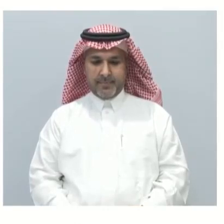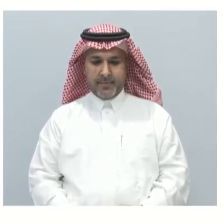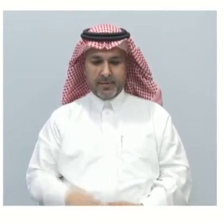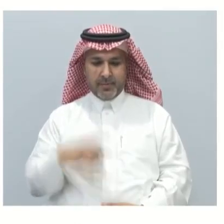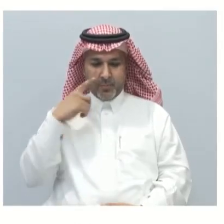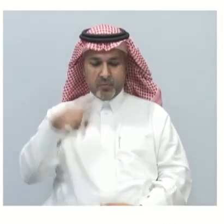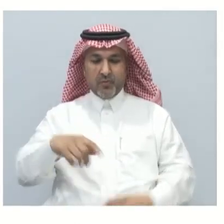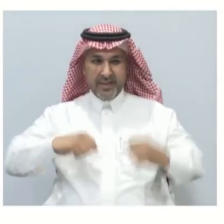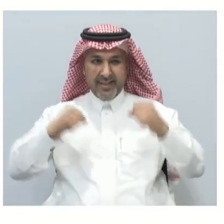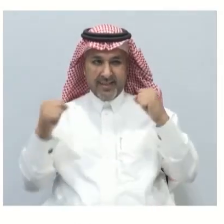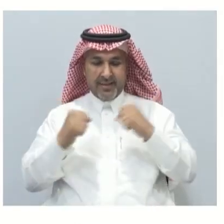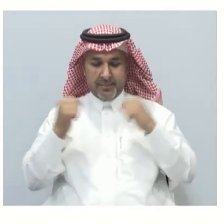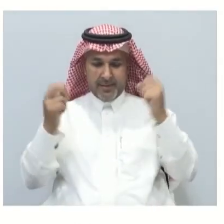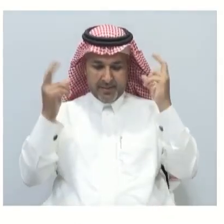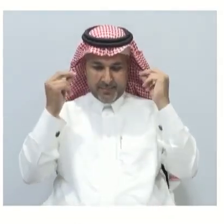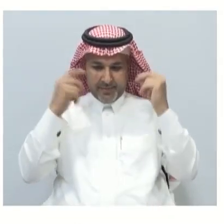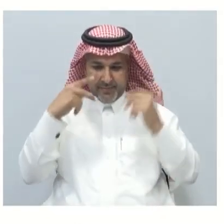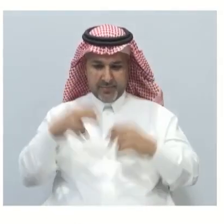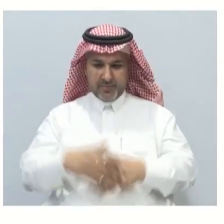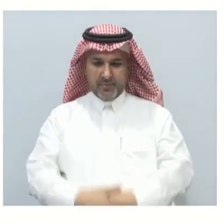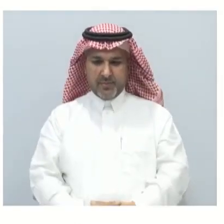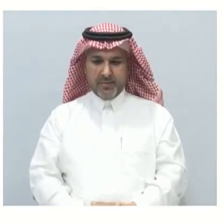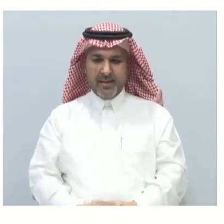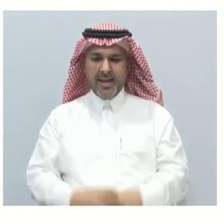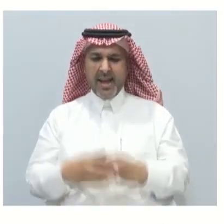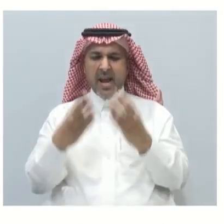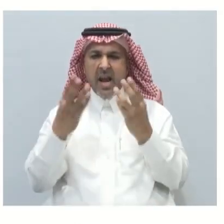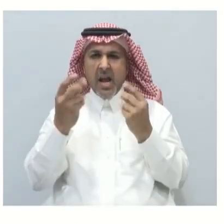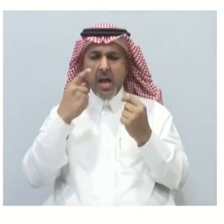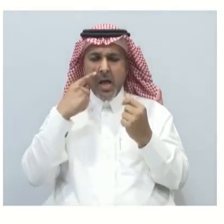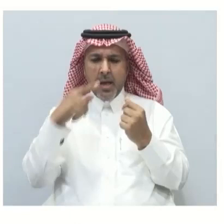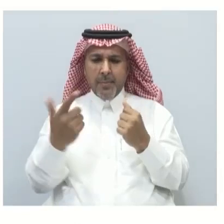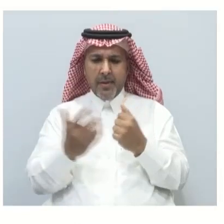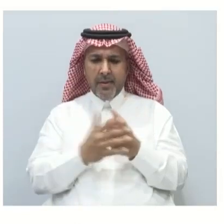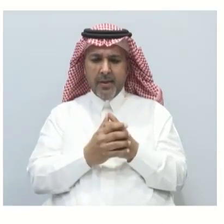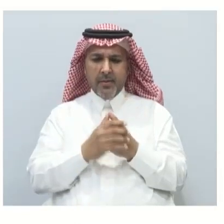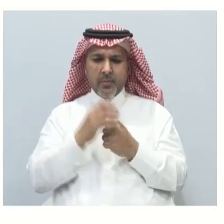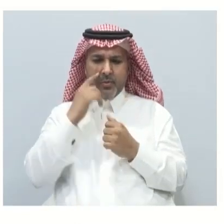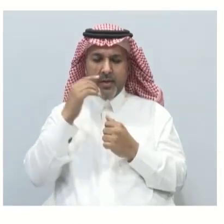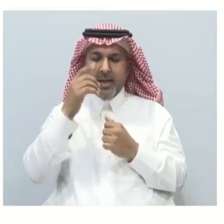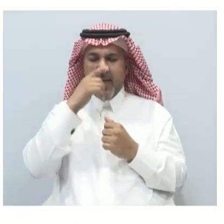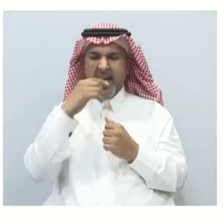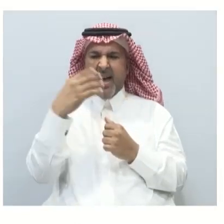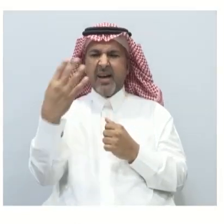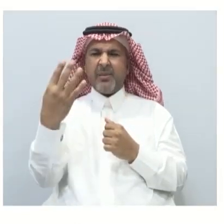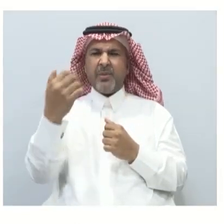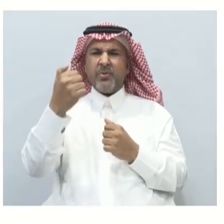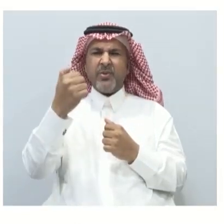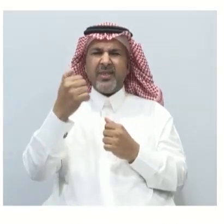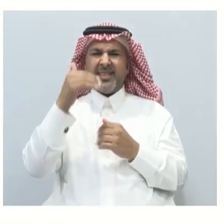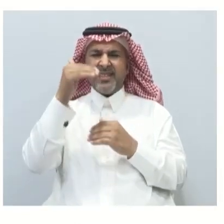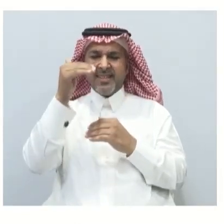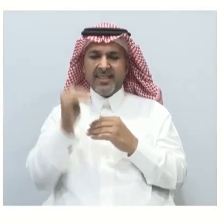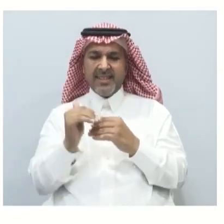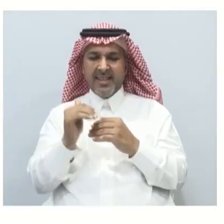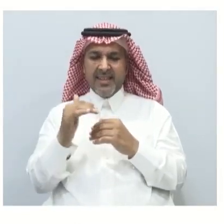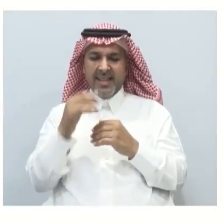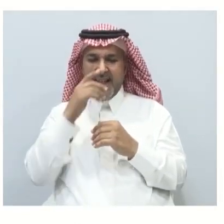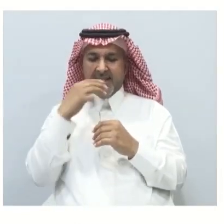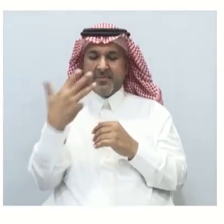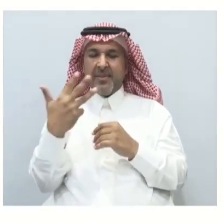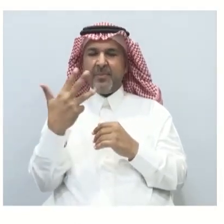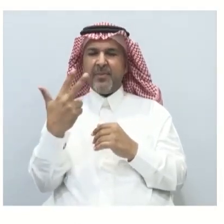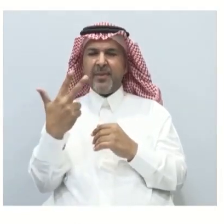عندنا مجموعه من التدريبات لو قاللك هنا حل المعادله الاسيه طبعا بتحول هذه ال 64 الى